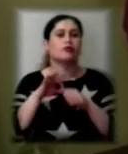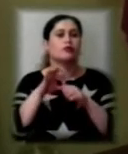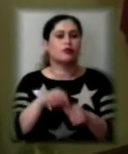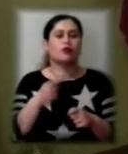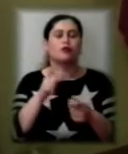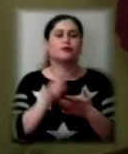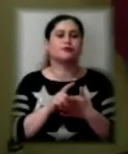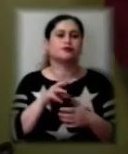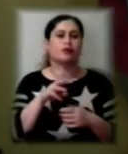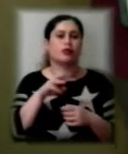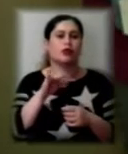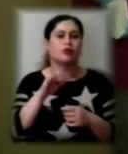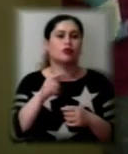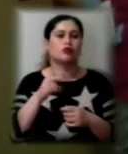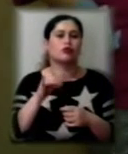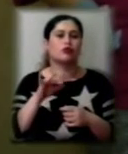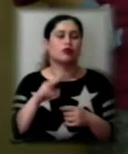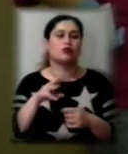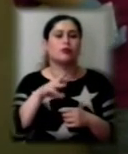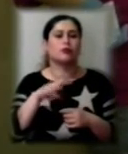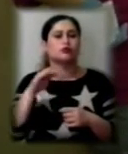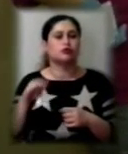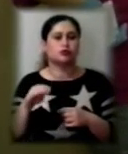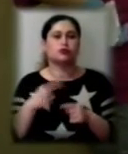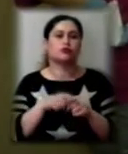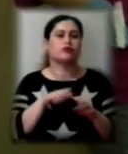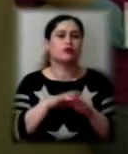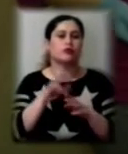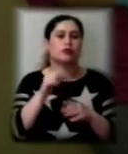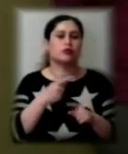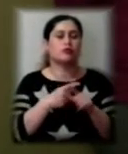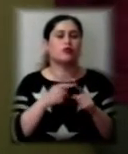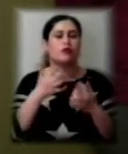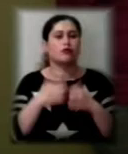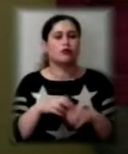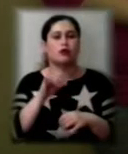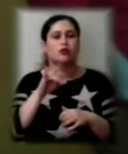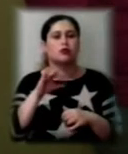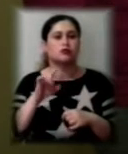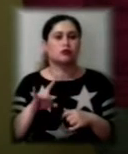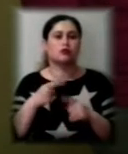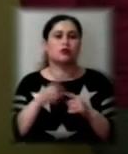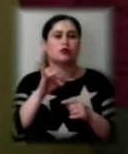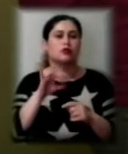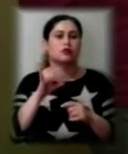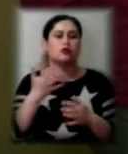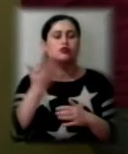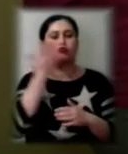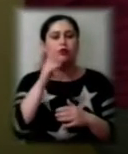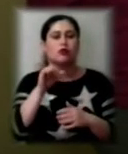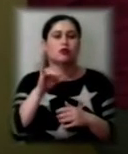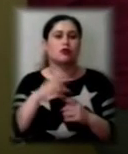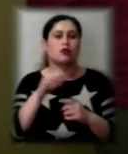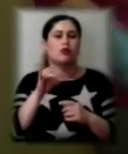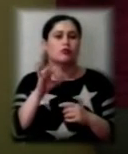Дослідження імуноглобулінів рівня М та G виконуємо на півавтоматичному аналізаторі. Це рідер, який щитує інформацію з комірок.